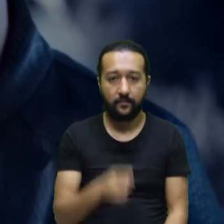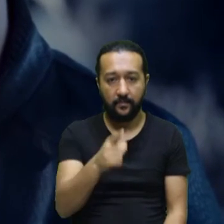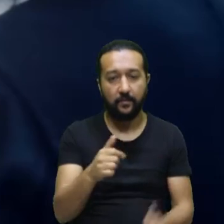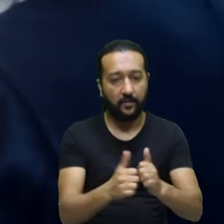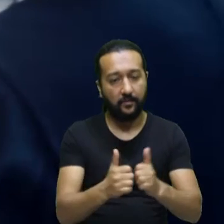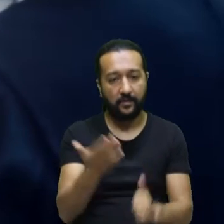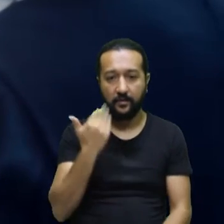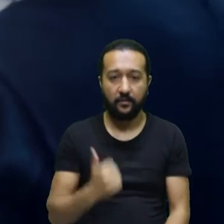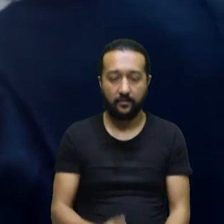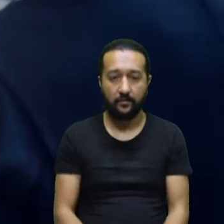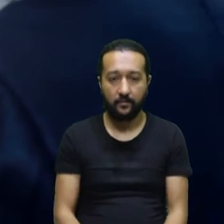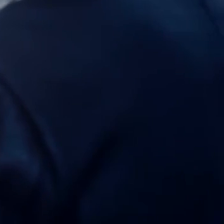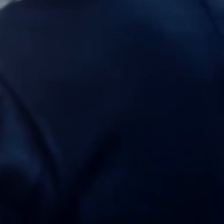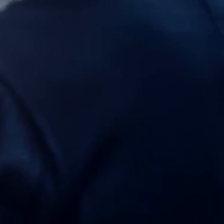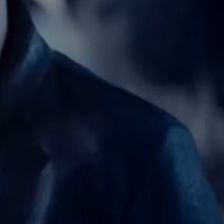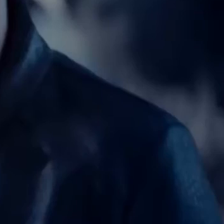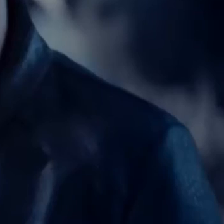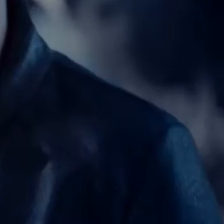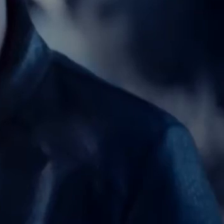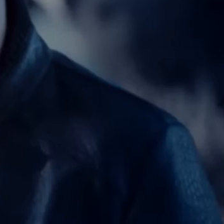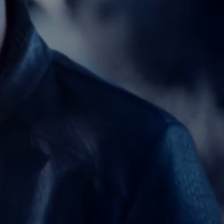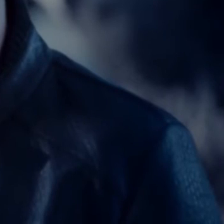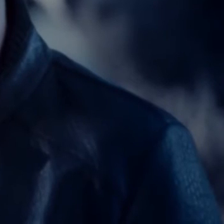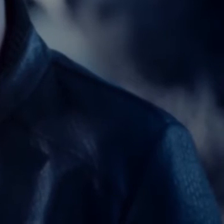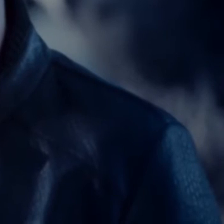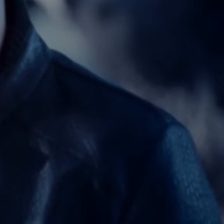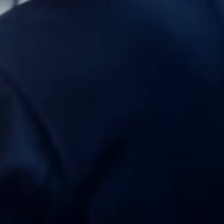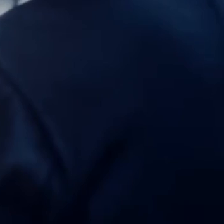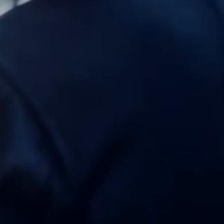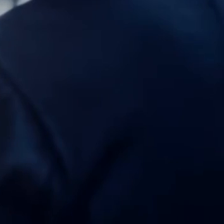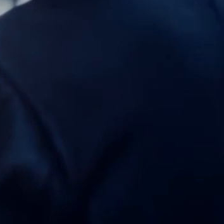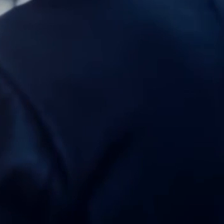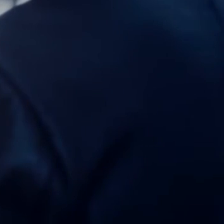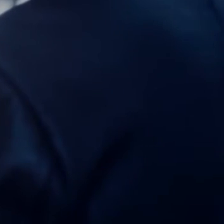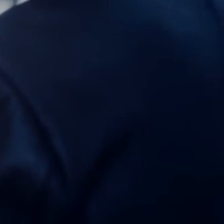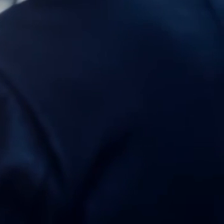Sen de gel. Azra pek şaşırmadı ama buruklaştı. Nemli gözlerle bakıyor.